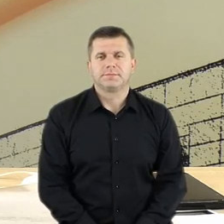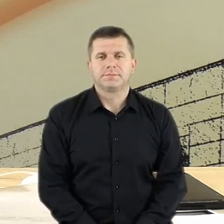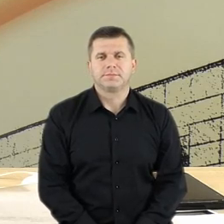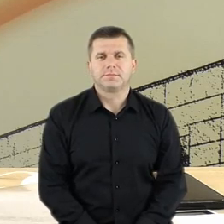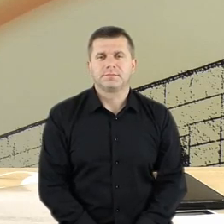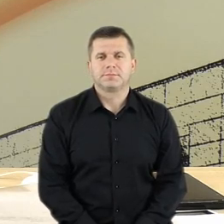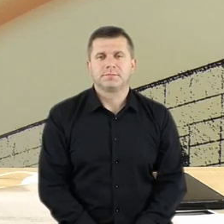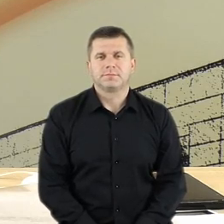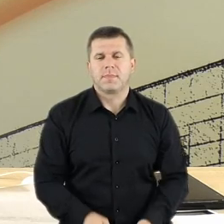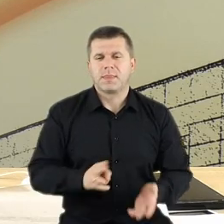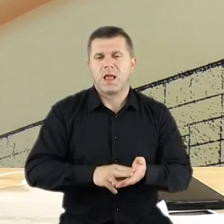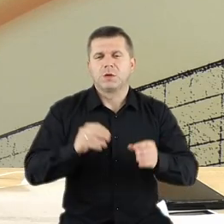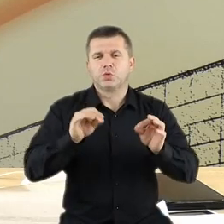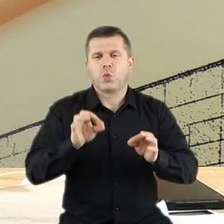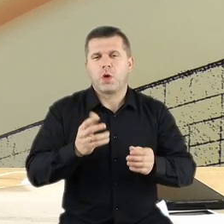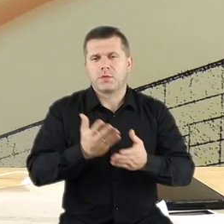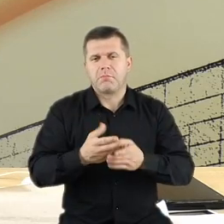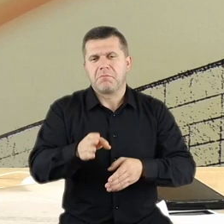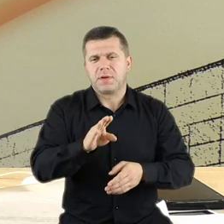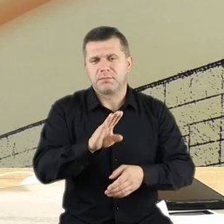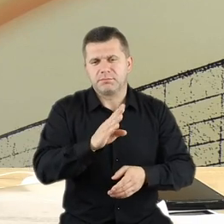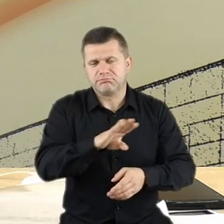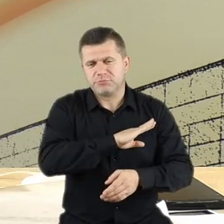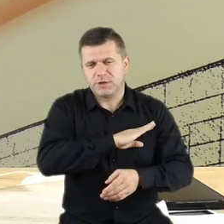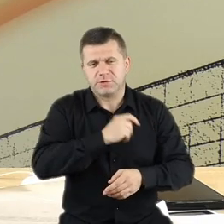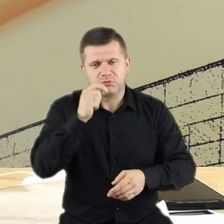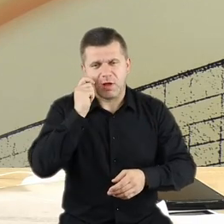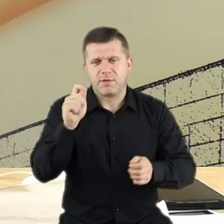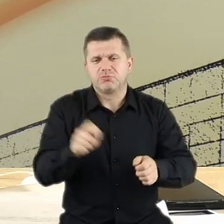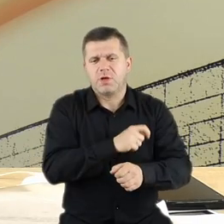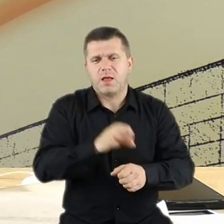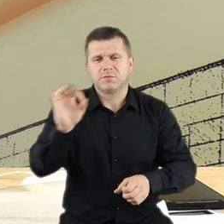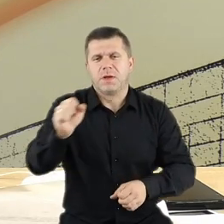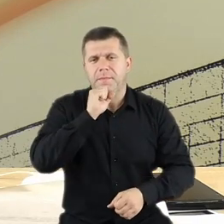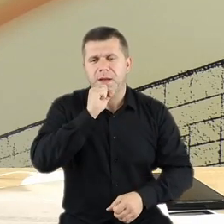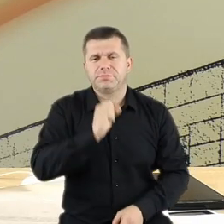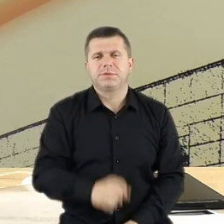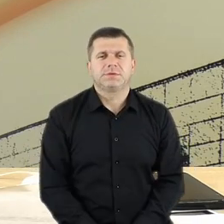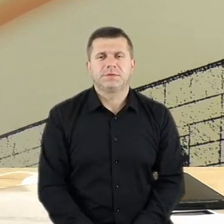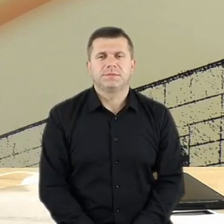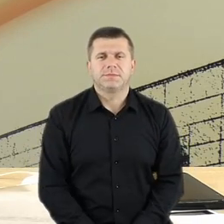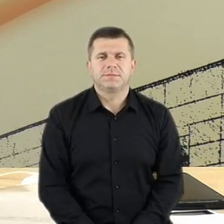Głosuj na suchoty pomar stryjeczny dziadek e-krzeslo babci